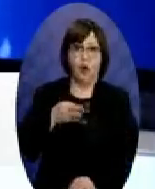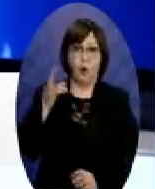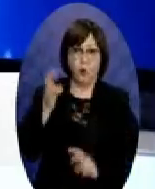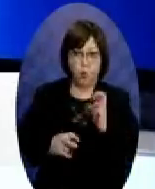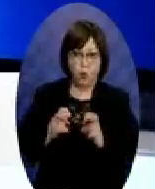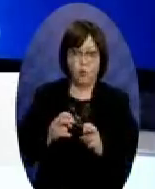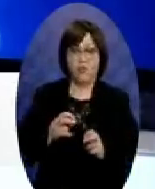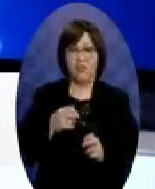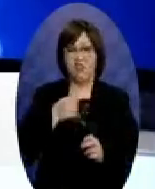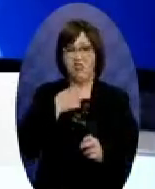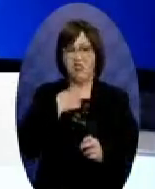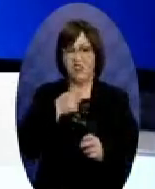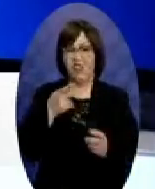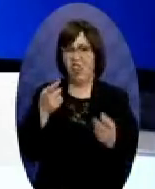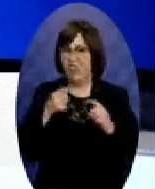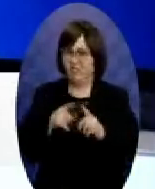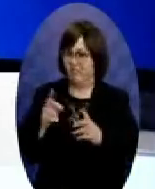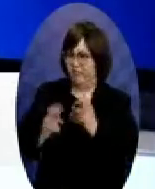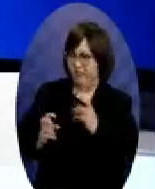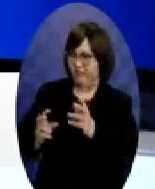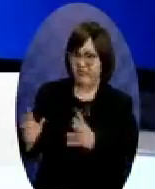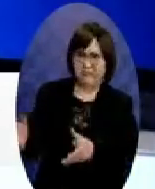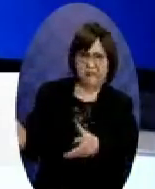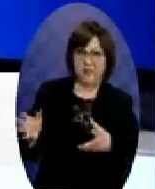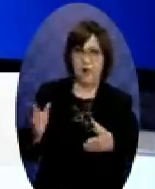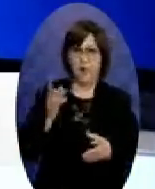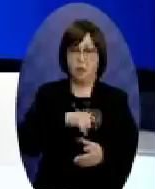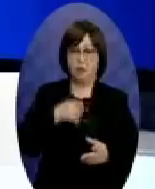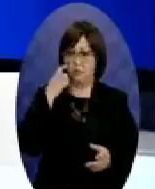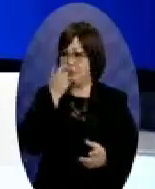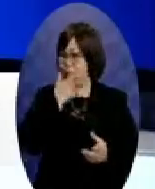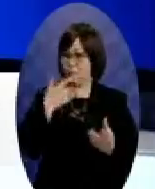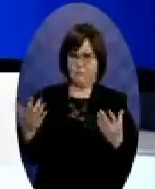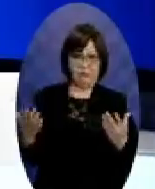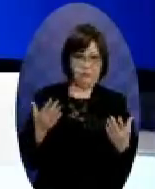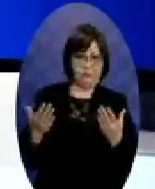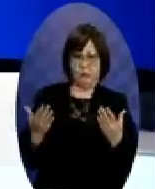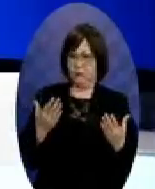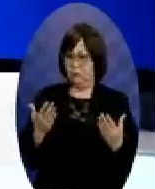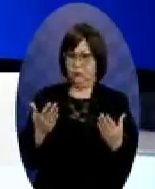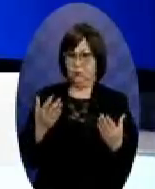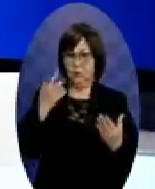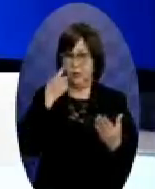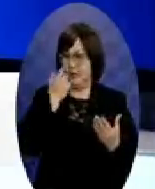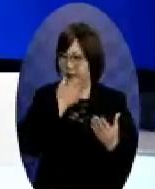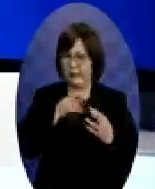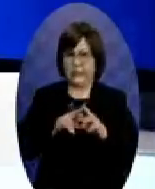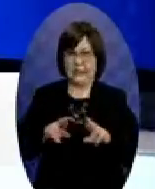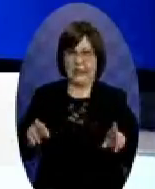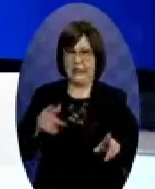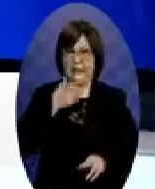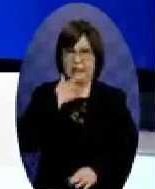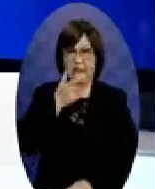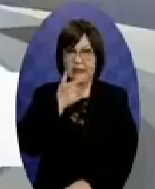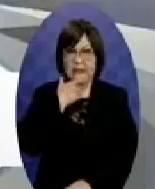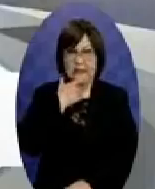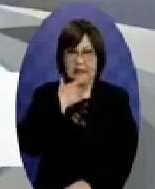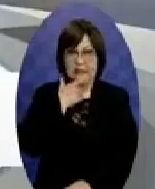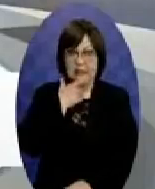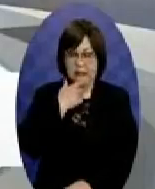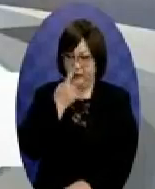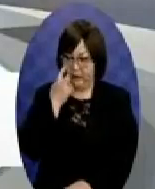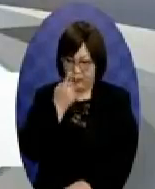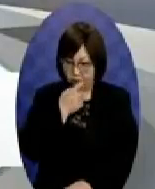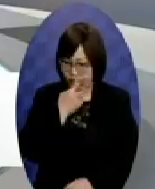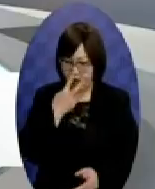байна. А энэ бол ирээнээс авчихсан торг юм байна гэдэг нь энгийн нүдээр харахад бол харах ялахгүй бах тийм ээ. Нүдээрээ харахад бол ялахгүй.